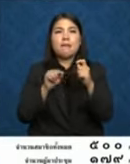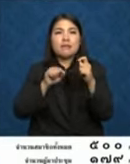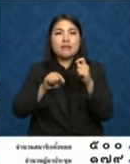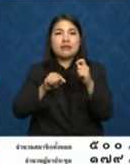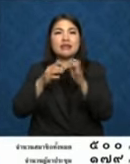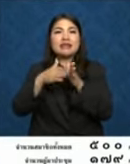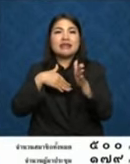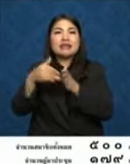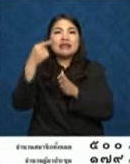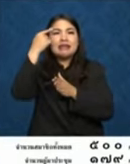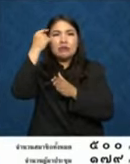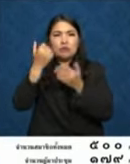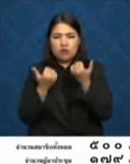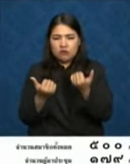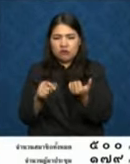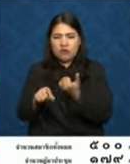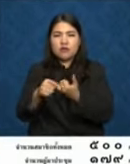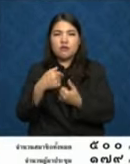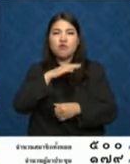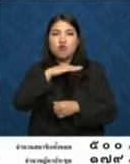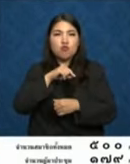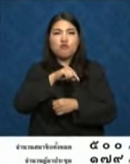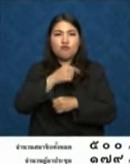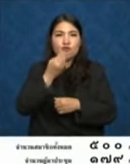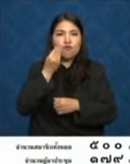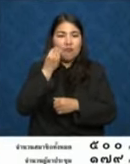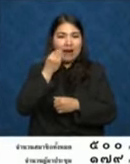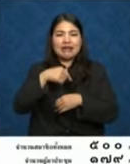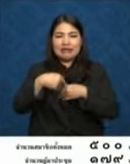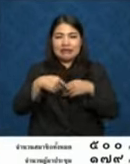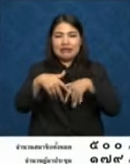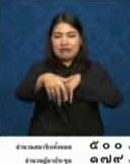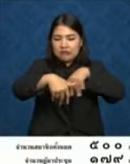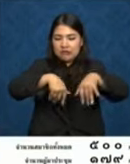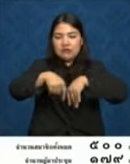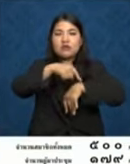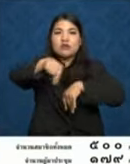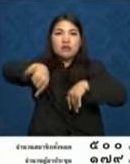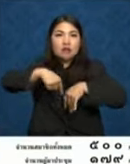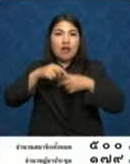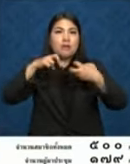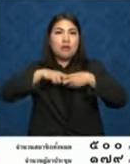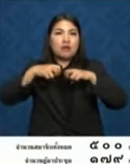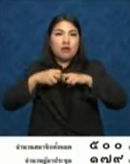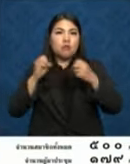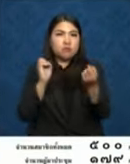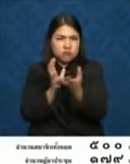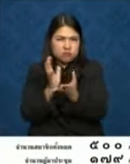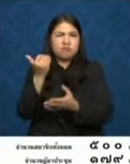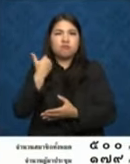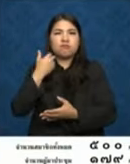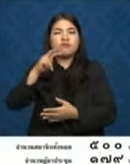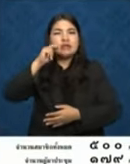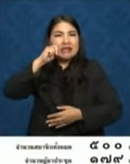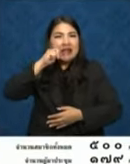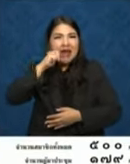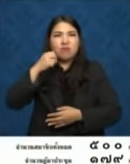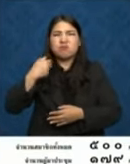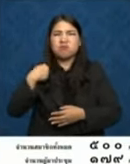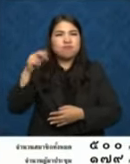ว่าตอนนี้หมู่บ้านลาดใหญ่และหมู่บ้านผาแดงตำบลดอนเมืองนะครับประสบปัญหาความเดือดร้อนเป็นอย่างมากขาดแคลนน้ำอุปโภคบริโภ